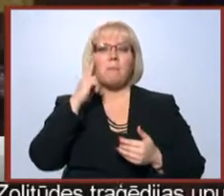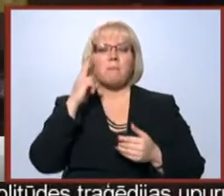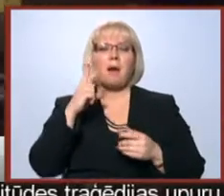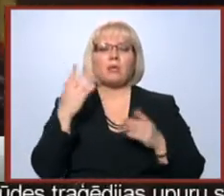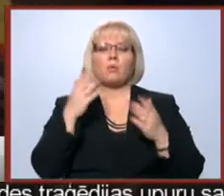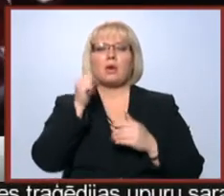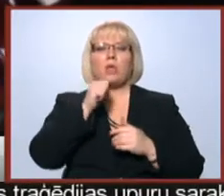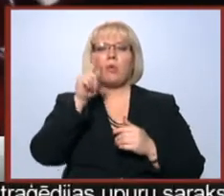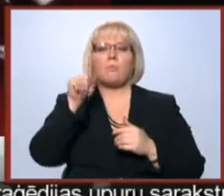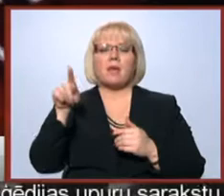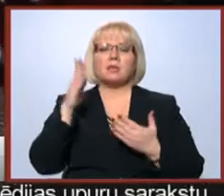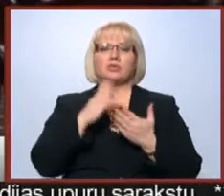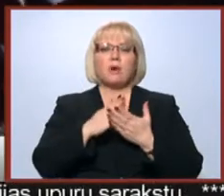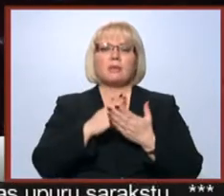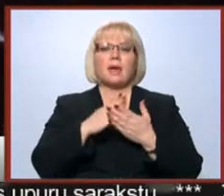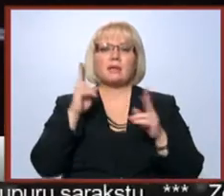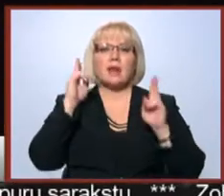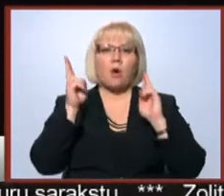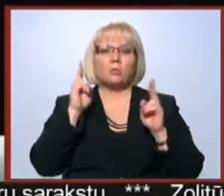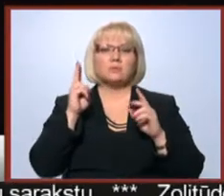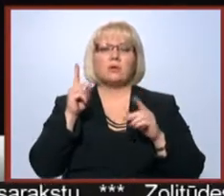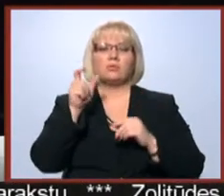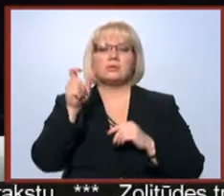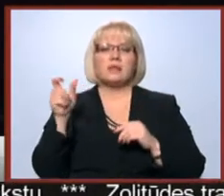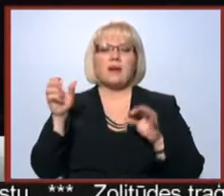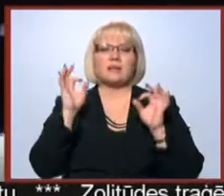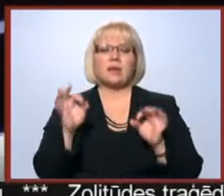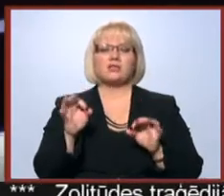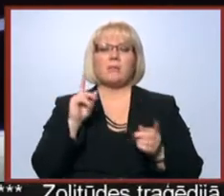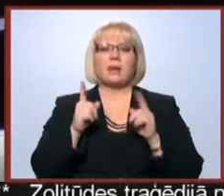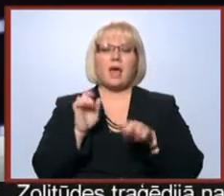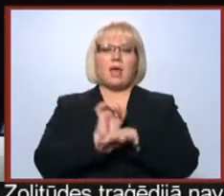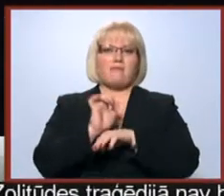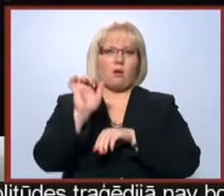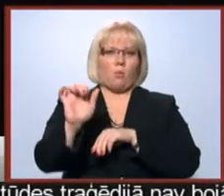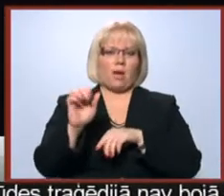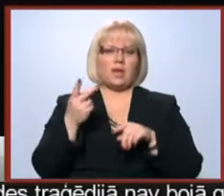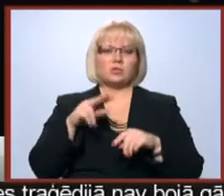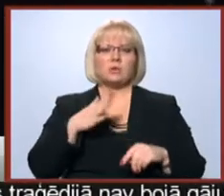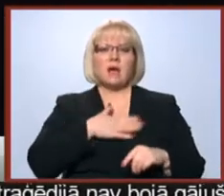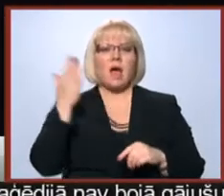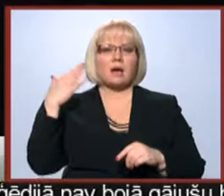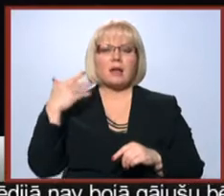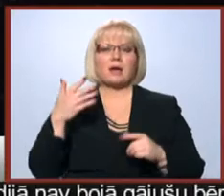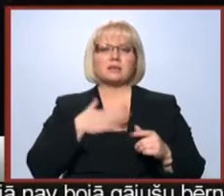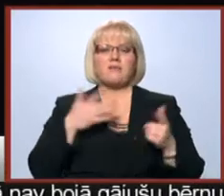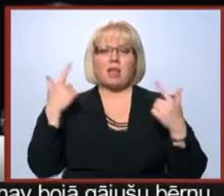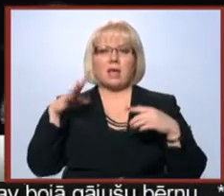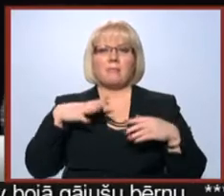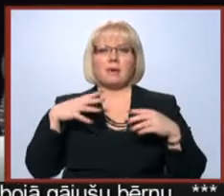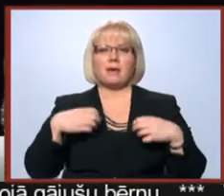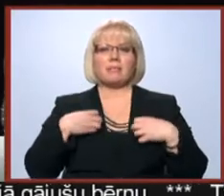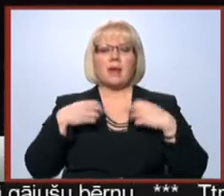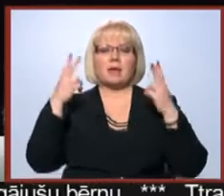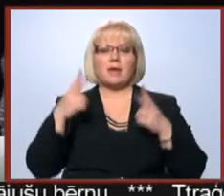katru mēnesi notiek šīs trauksums un kur cilvēki tieši reāli evakuējās, jo viņiem arī savā laikā bija šī traģēdija, kas